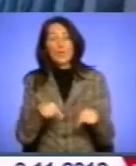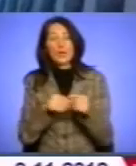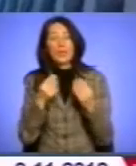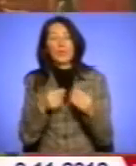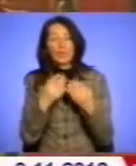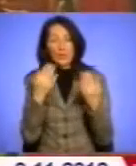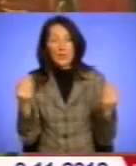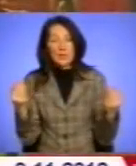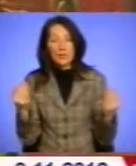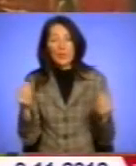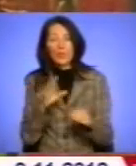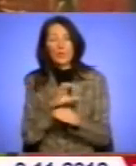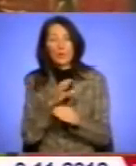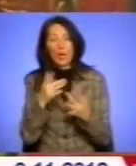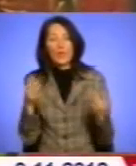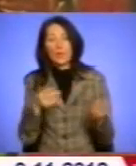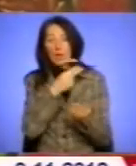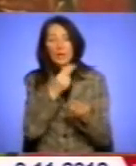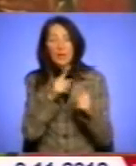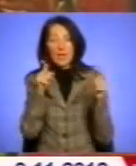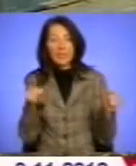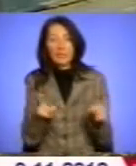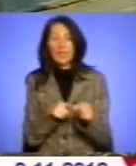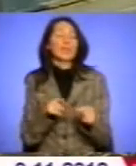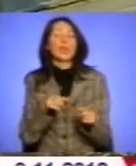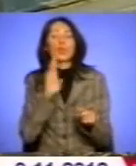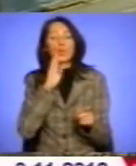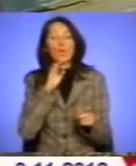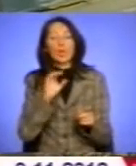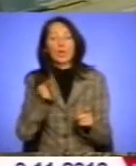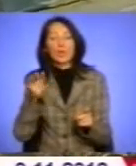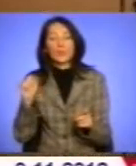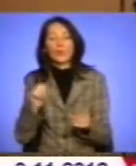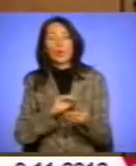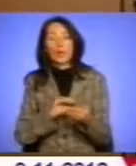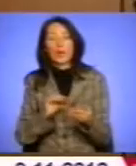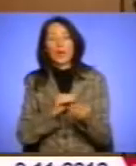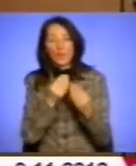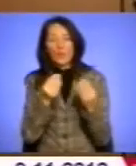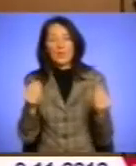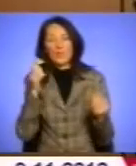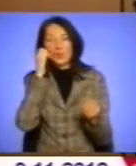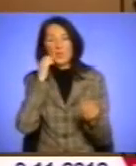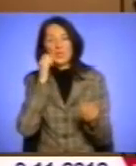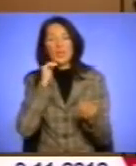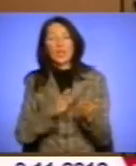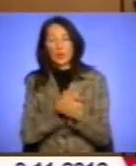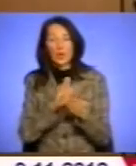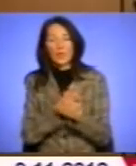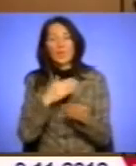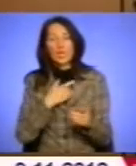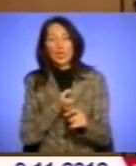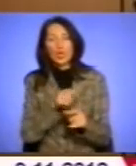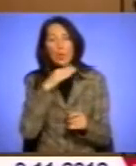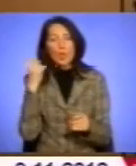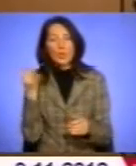і викладачів, експозицію картин студентки Марії Яремчук та виставку стародруків. У нас дуже багато цікавих старовинних